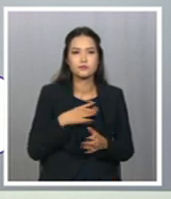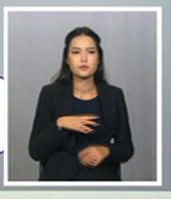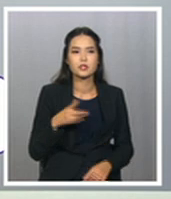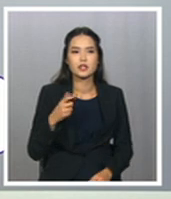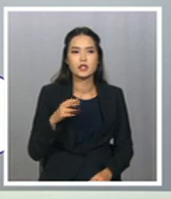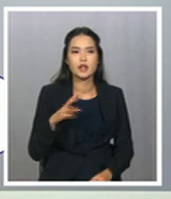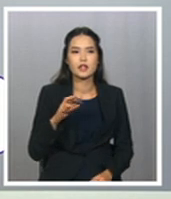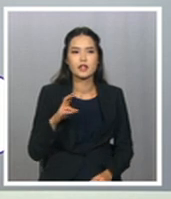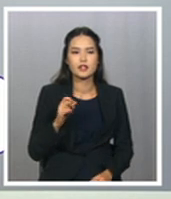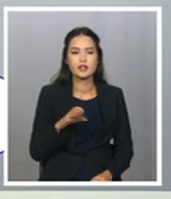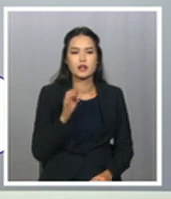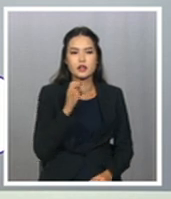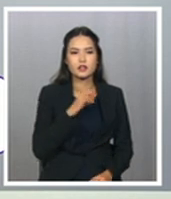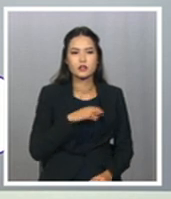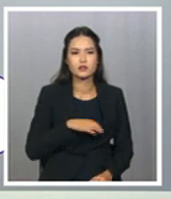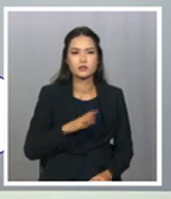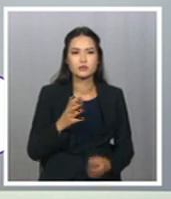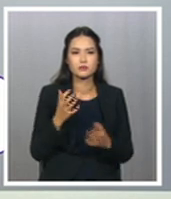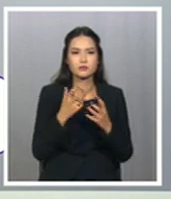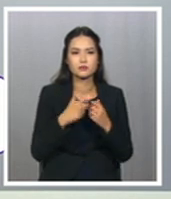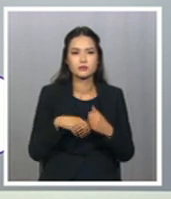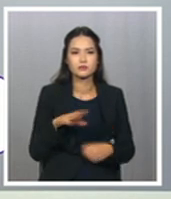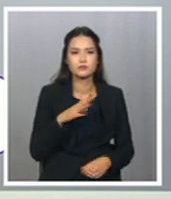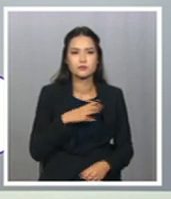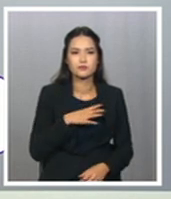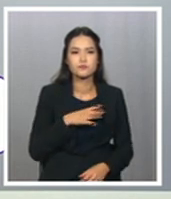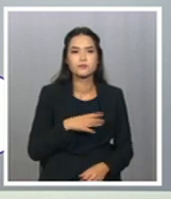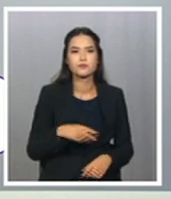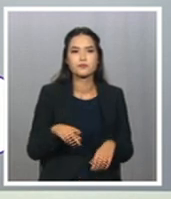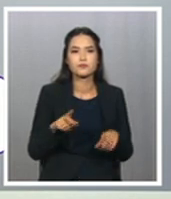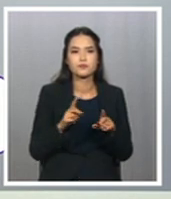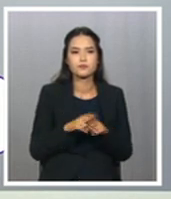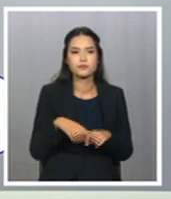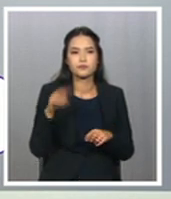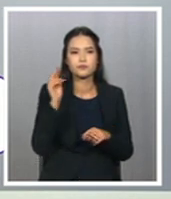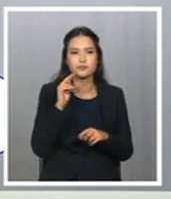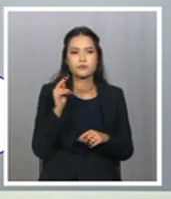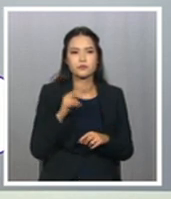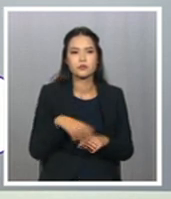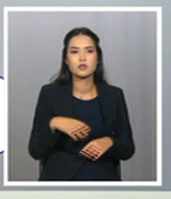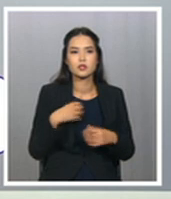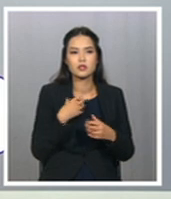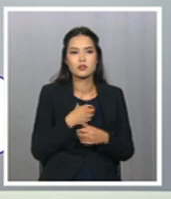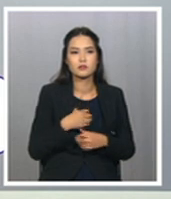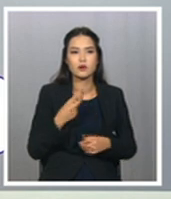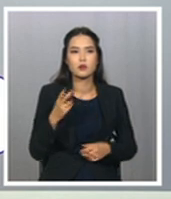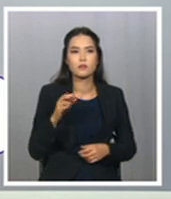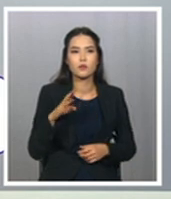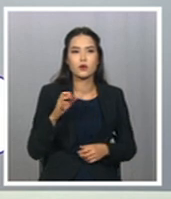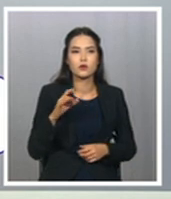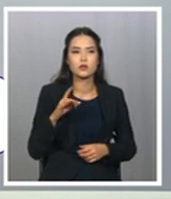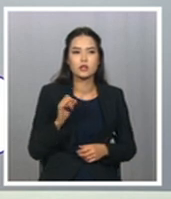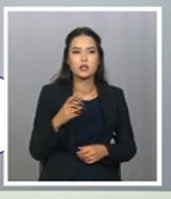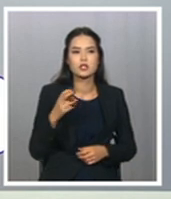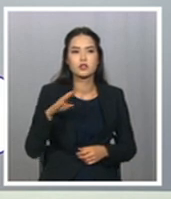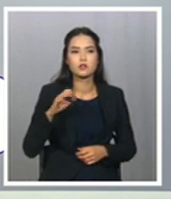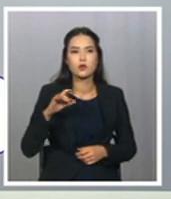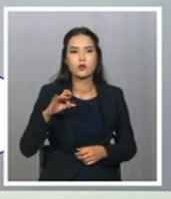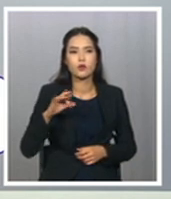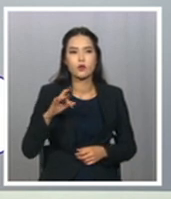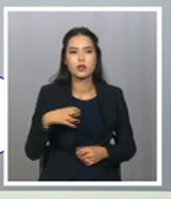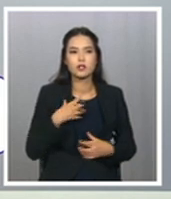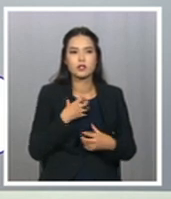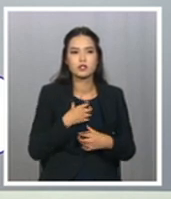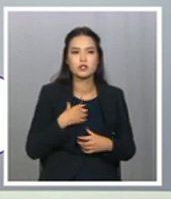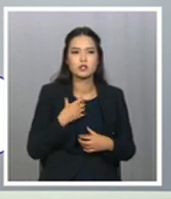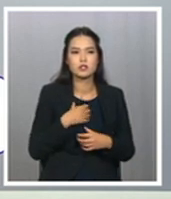таңбаларды пайдалана отырып есептер шығардық. Сондай-ақ біз бүгінгі сабақта моногибридті будандастыру жөнінде толық ақпарат алдық.